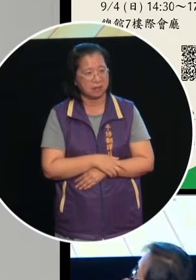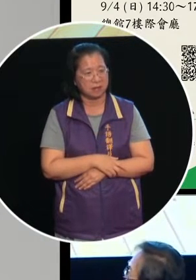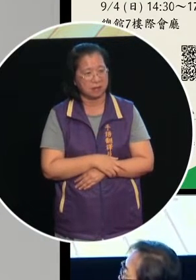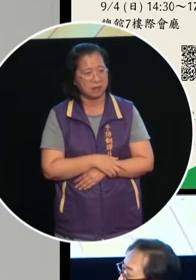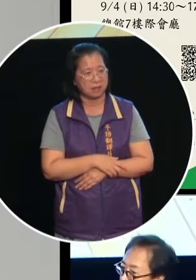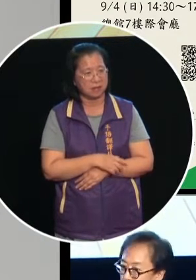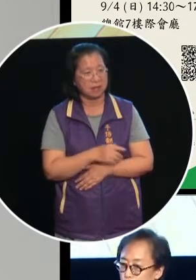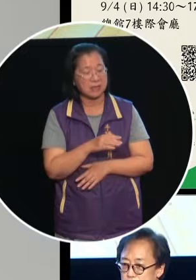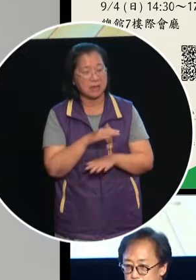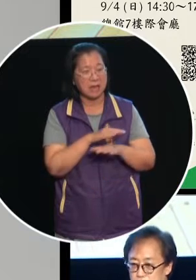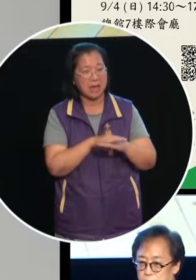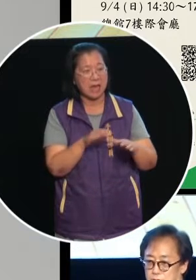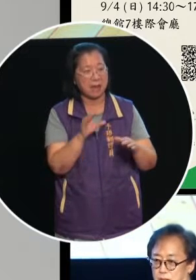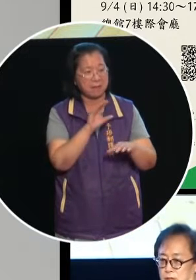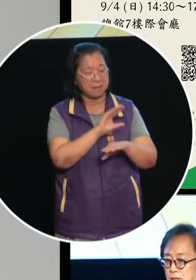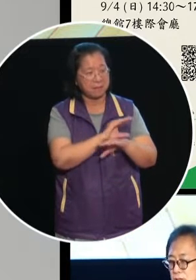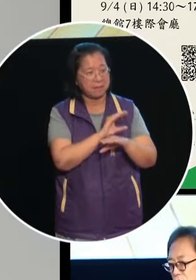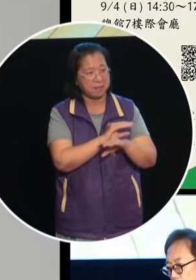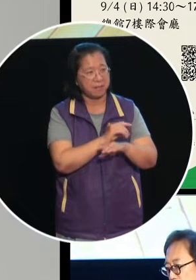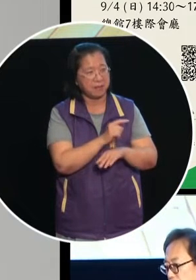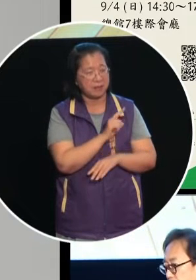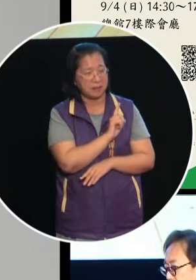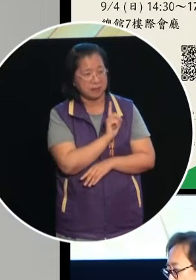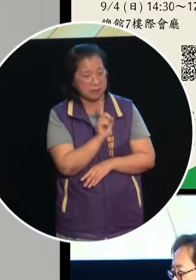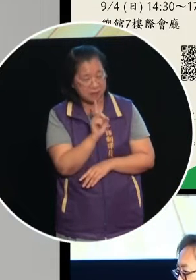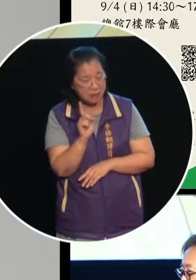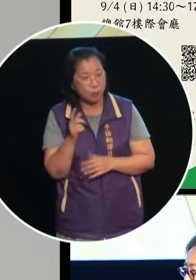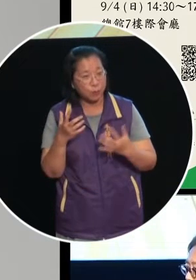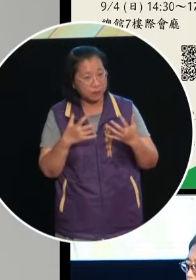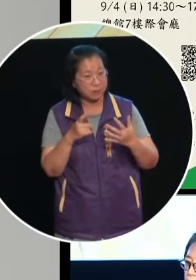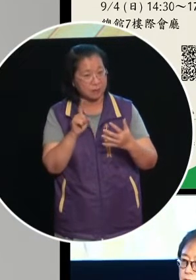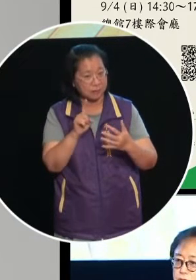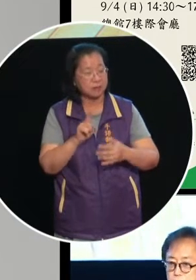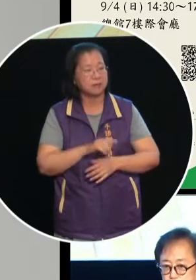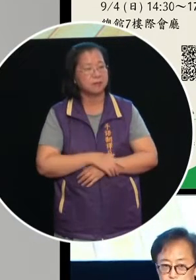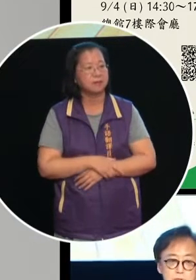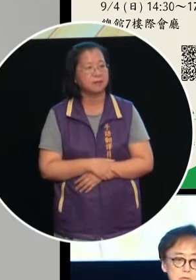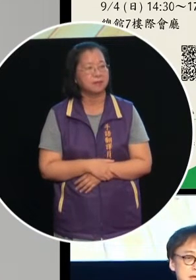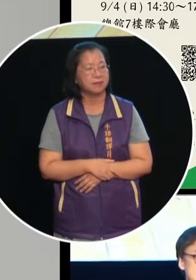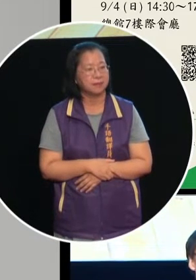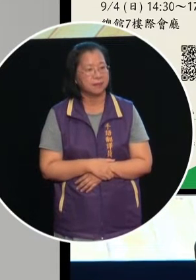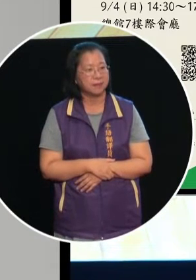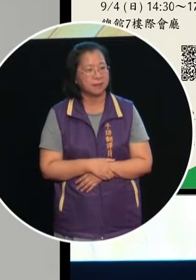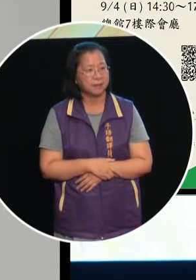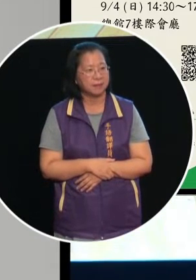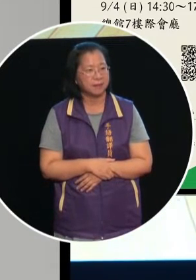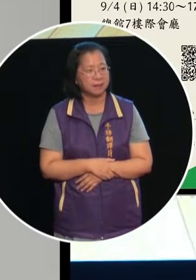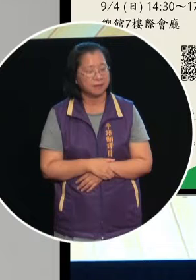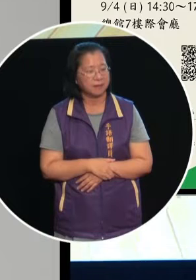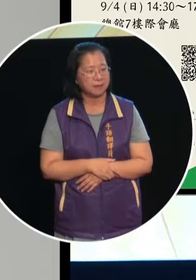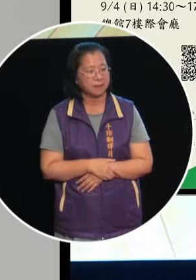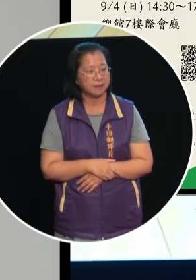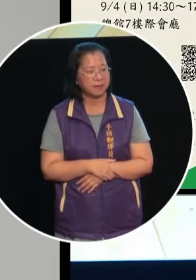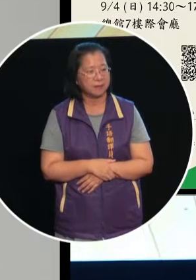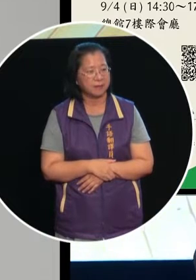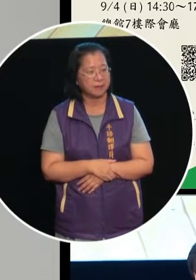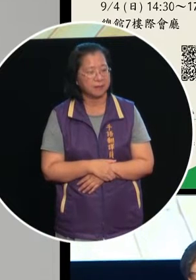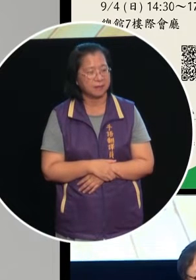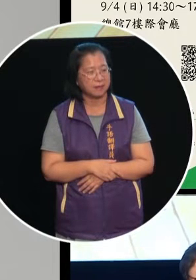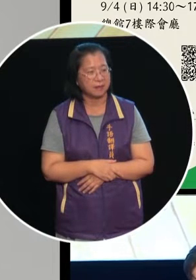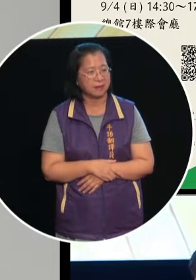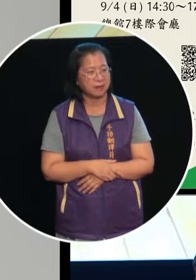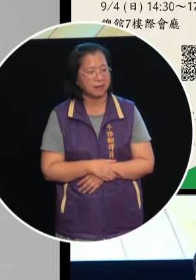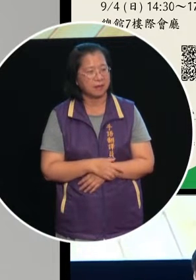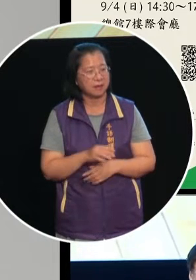击安倍派的社会信任，这个问题是一个事实的。所以结果